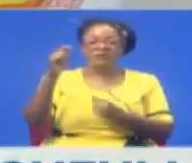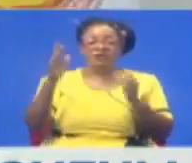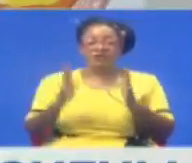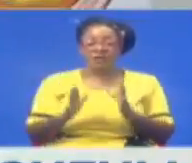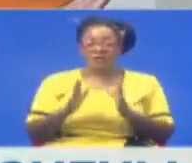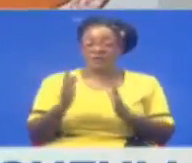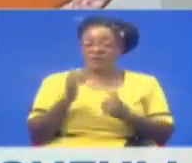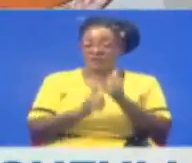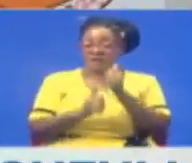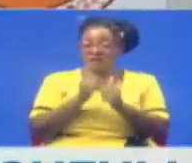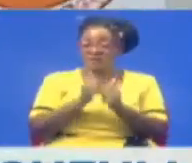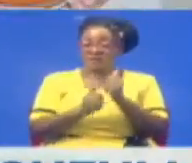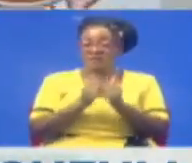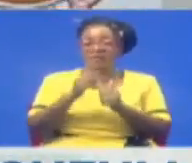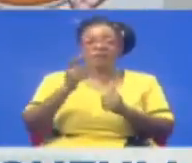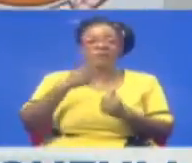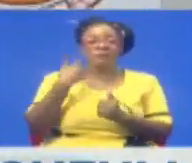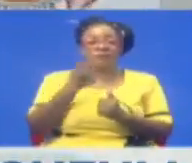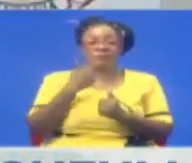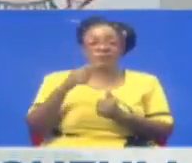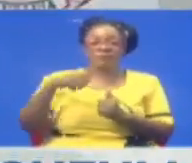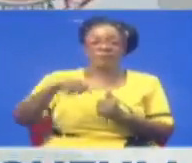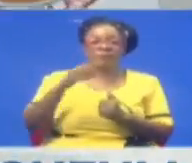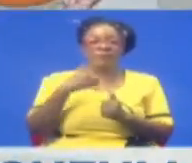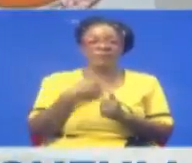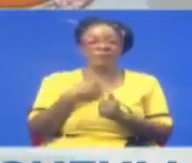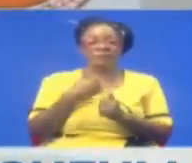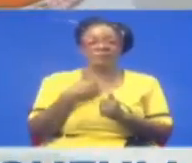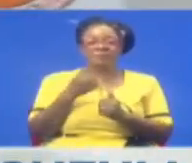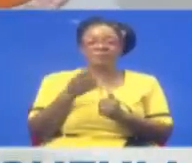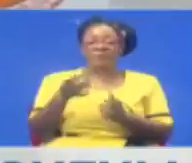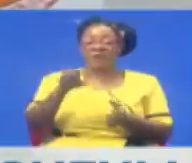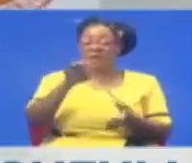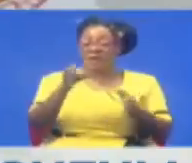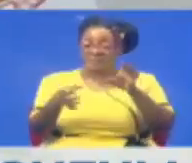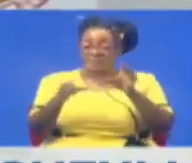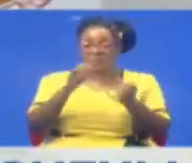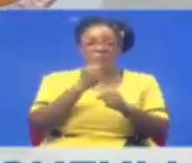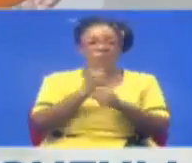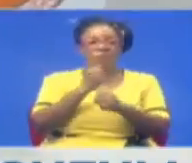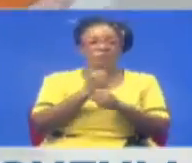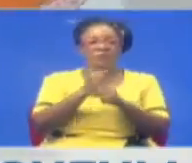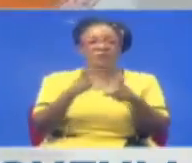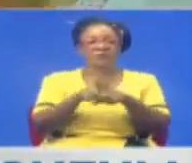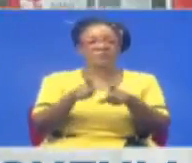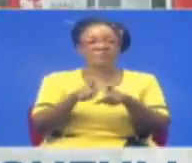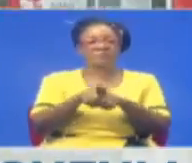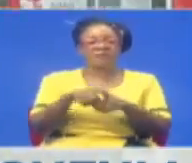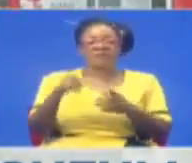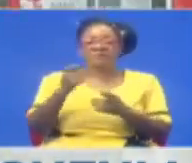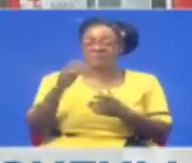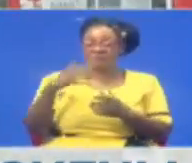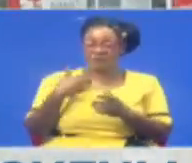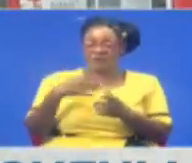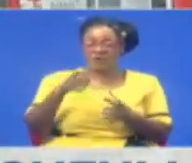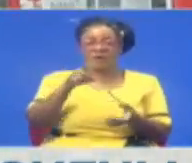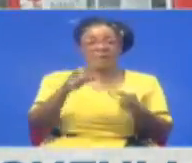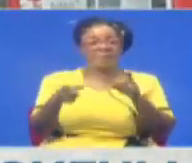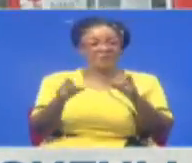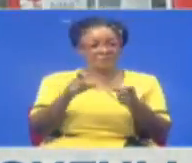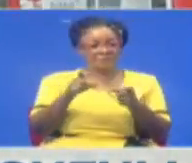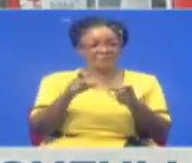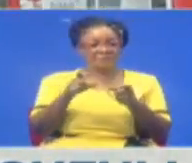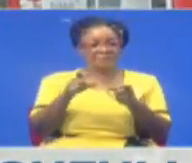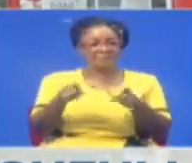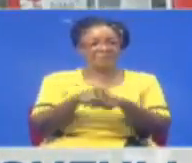na shahada ya uzamifu katika somo la kemia na aliyefanya kazi pia kama mhandisi wa kemia. Akiwa rais,